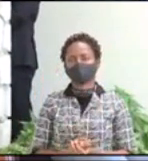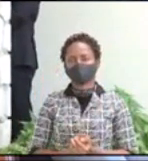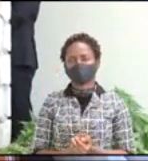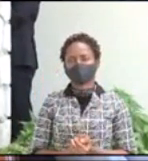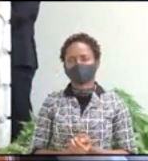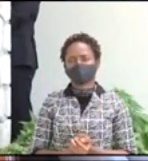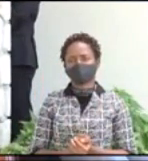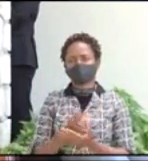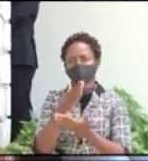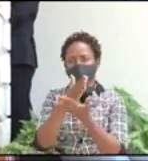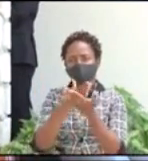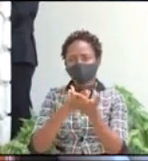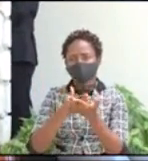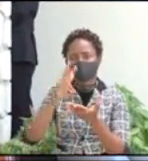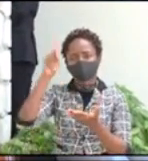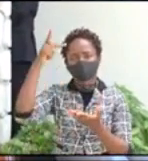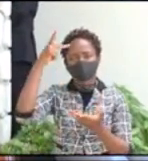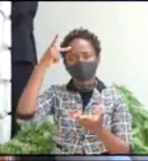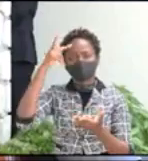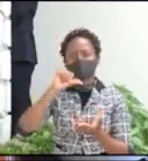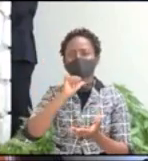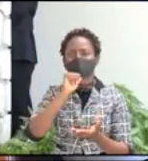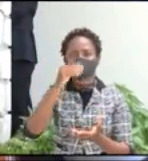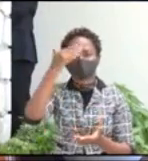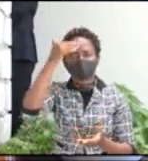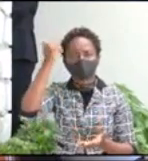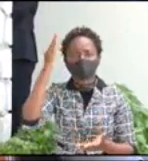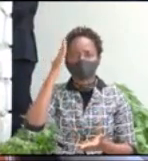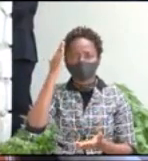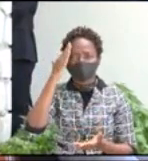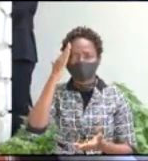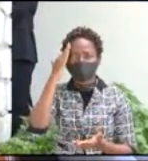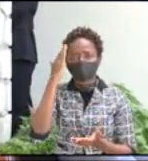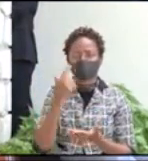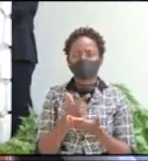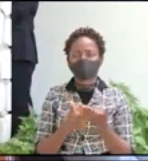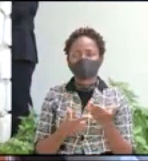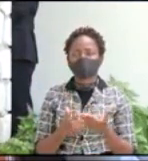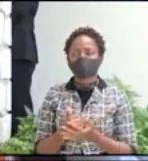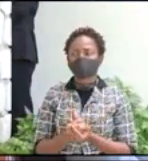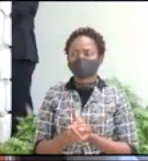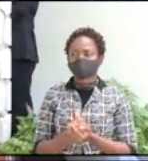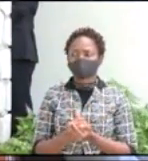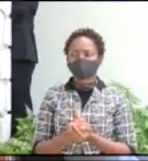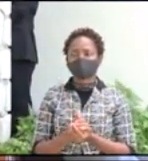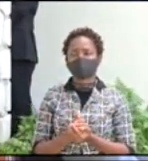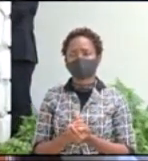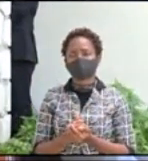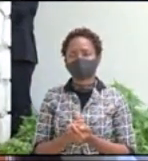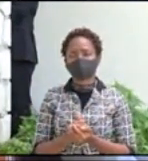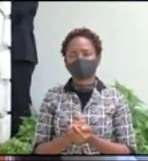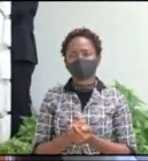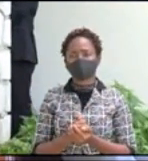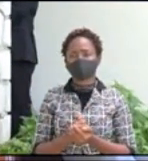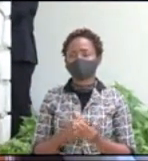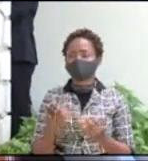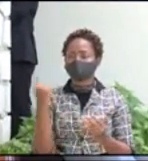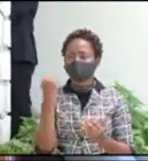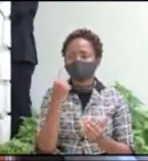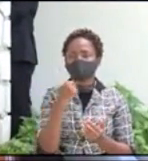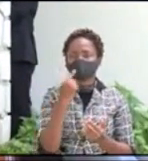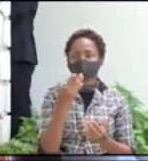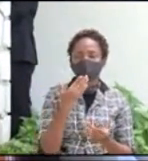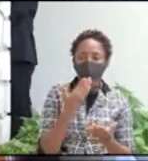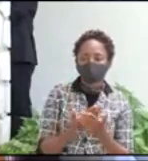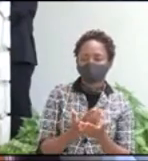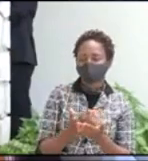Parti politique, pas oublier, moi je connais que la Constitution, n'a toujours dit que bon, ça